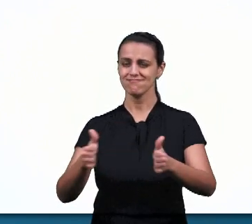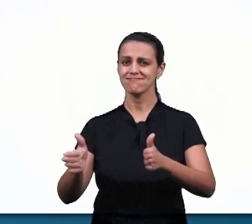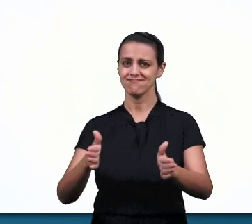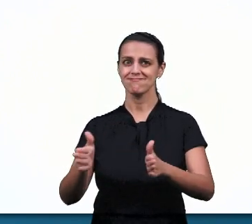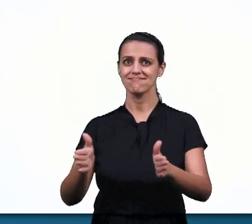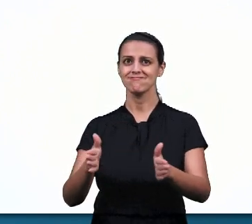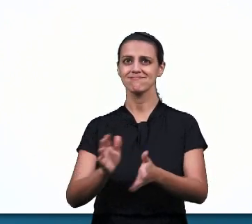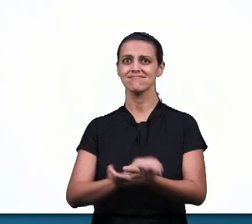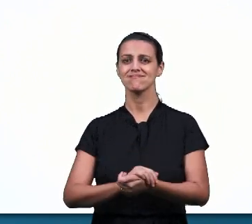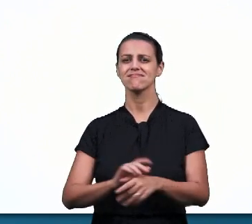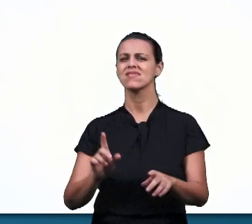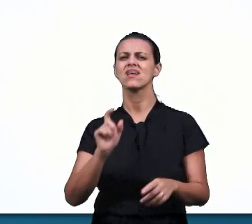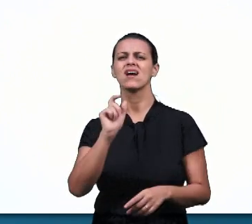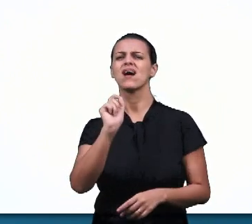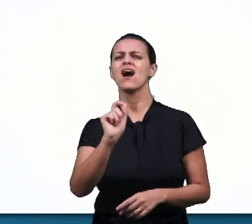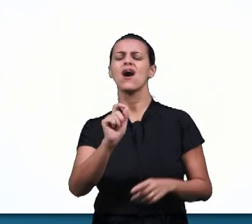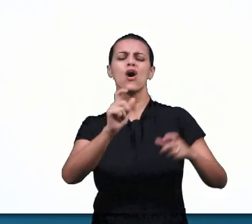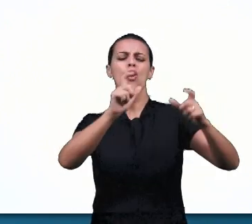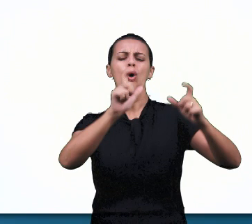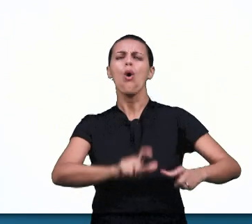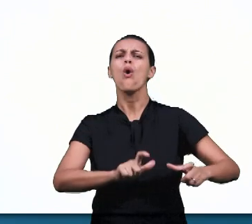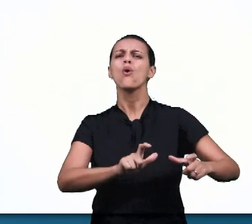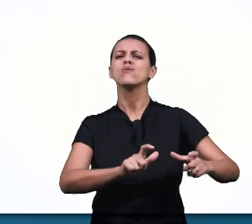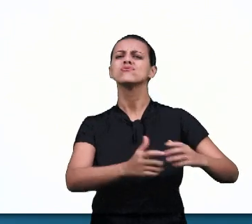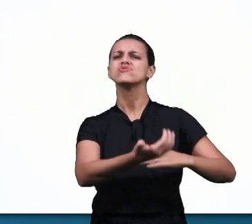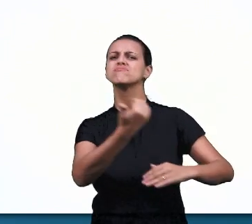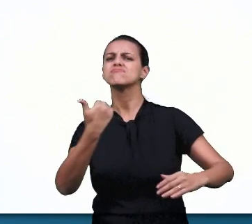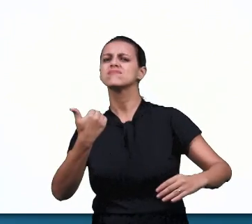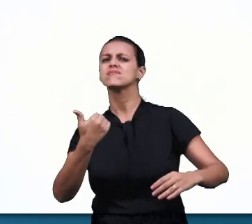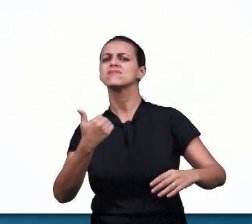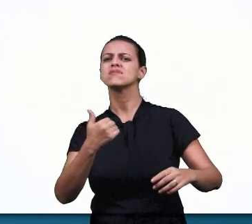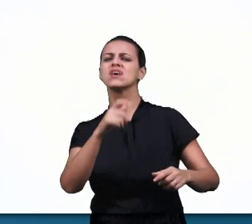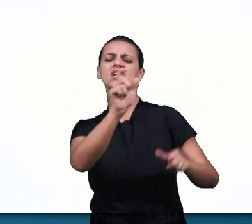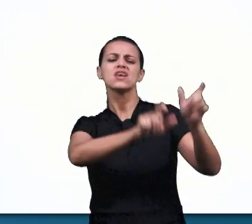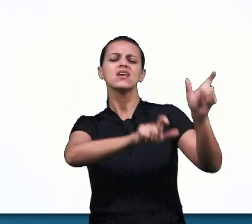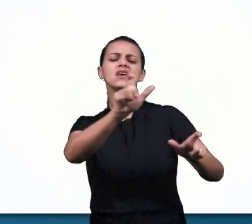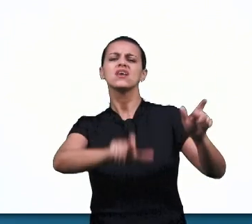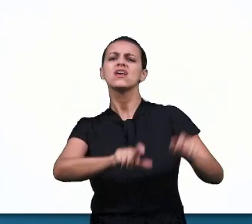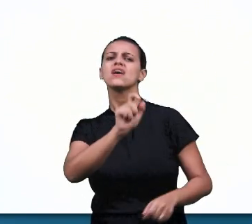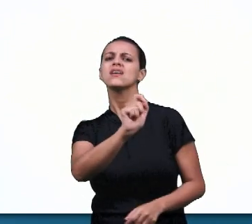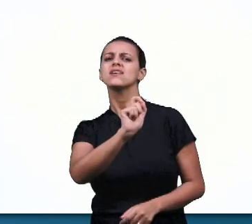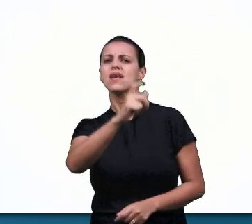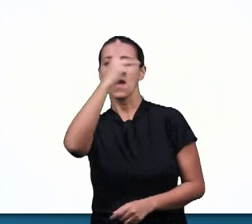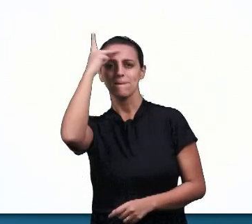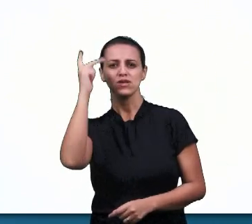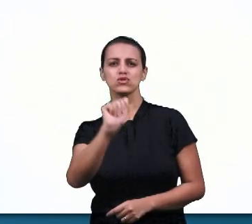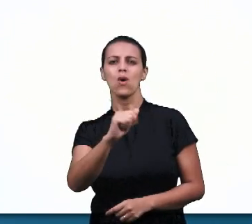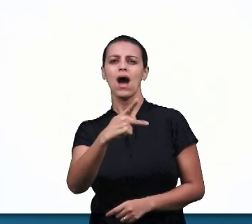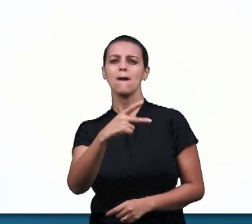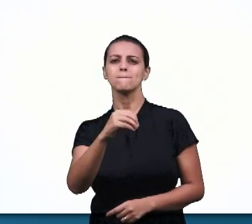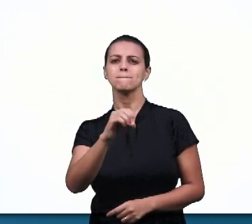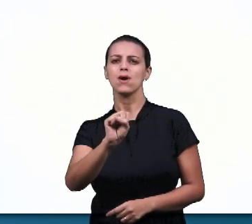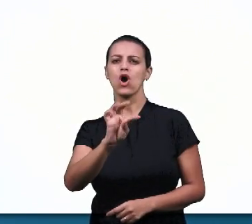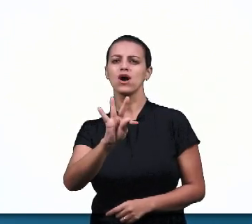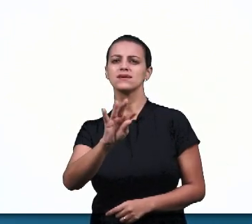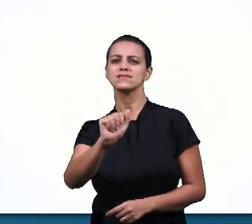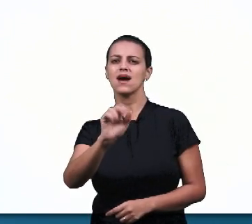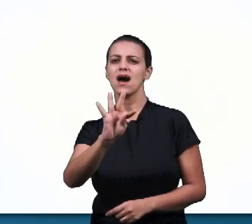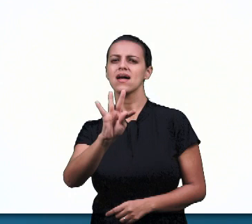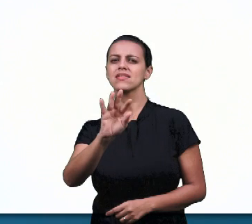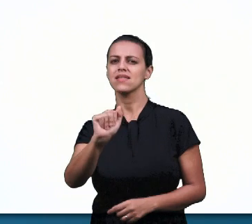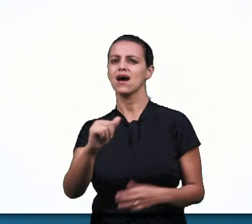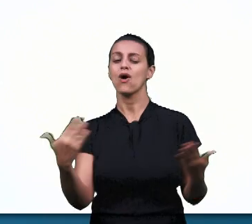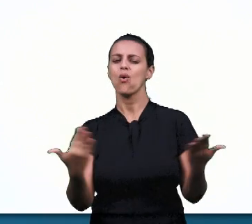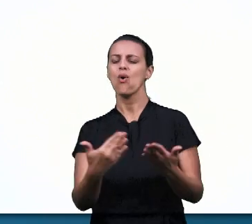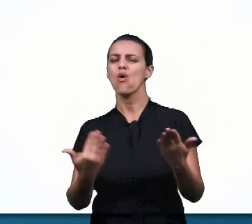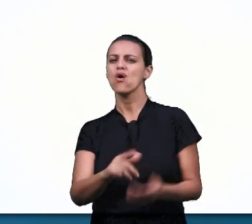d'où arrivent et qui sont les apostates de cette dernière heure ?» Et après avoir répondu à la question, vous allez citer un